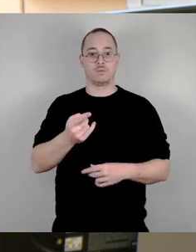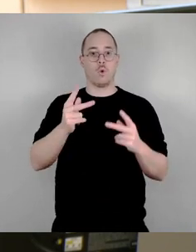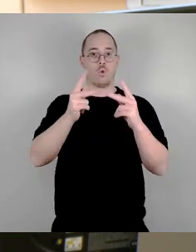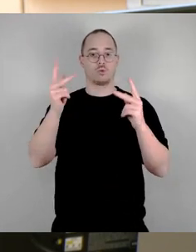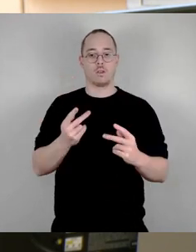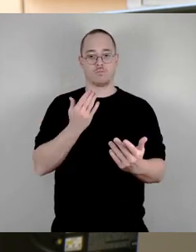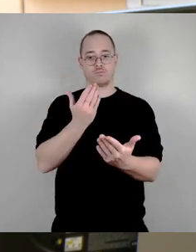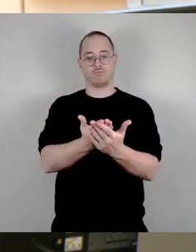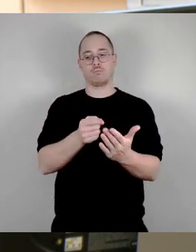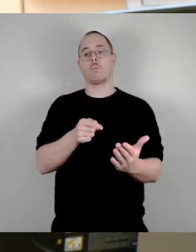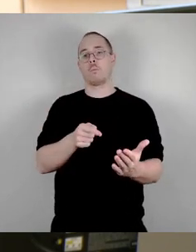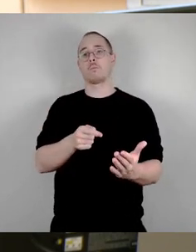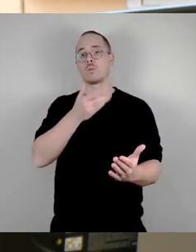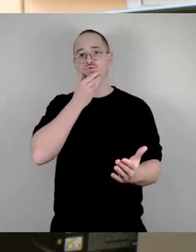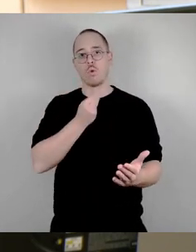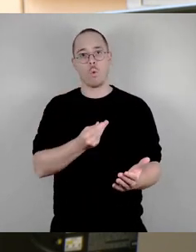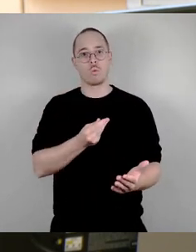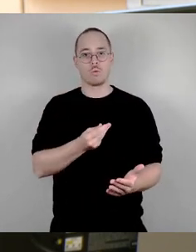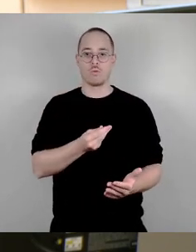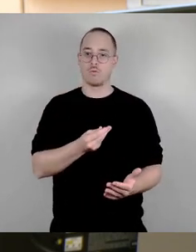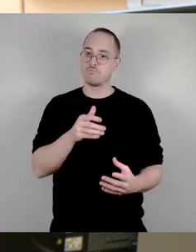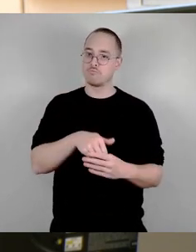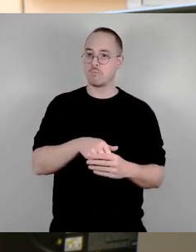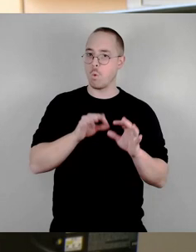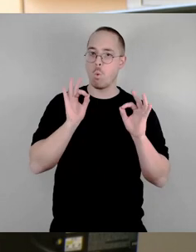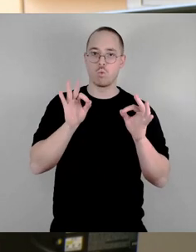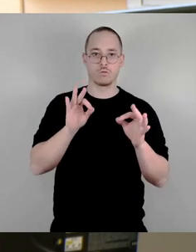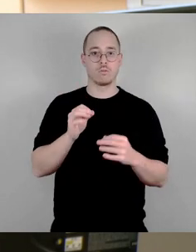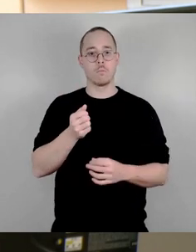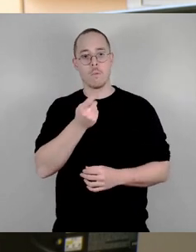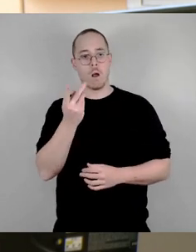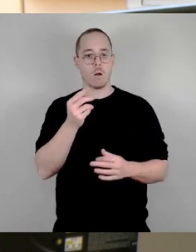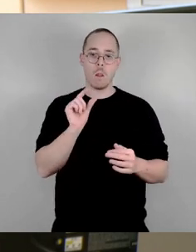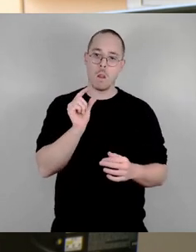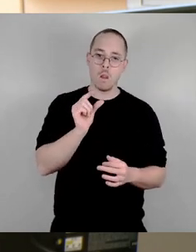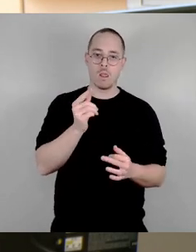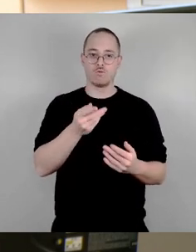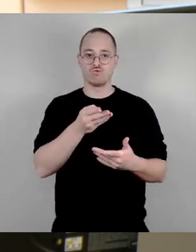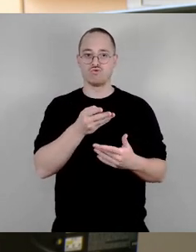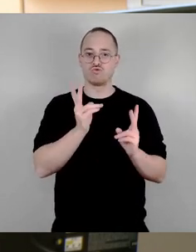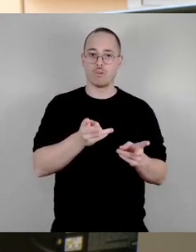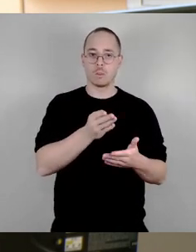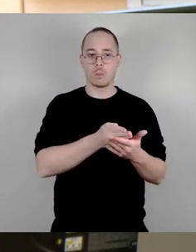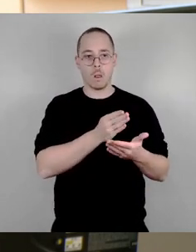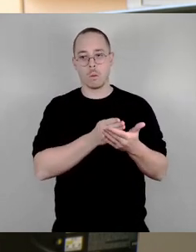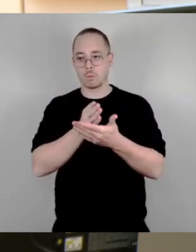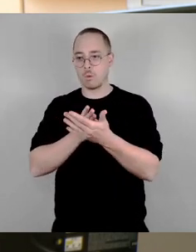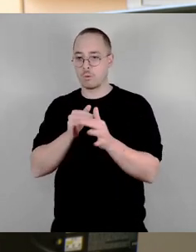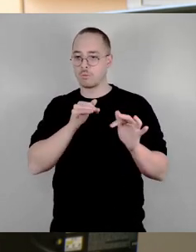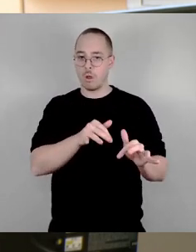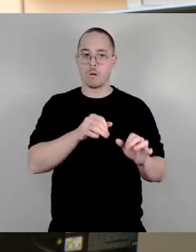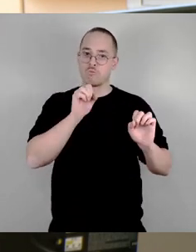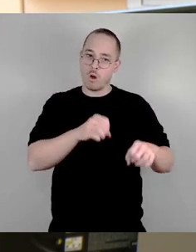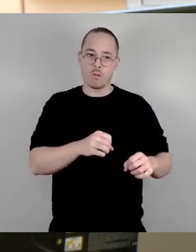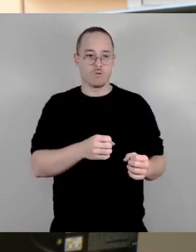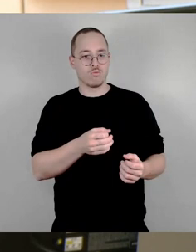sind kleine Sachen drin in den Stadtteilen, sozusagen, wo vor Ort was passieren kann. Aber auch große Dinge, wie zum